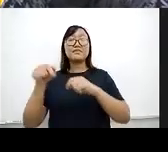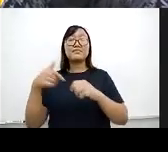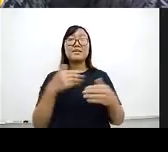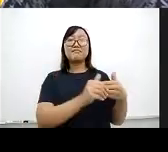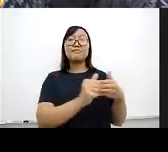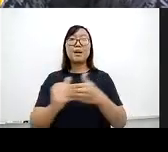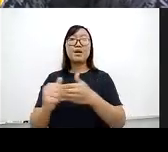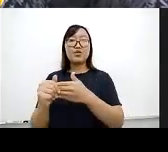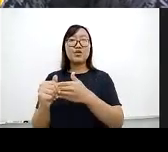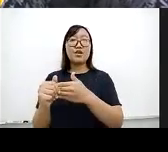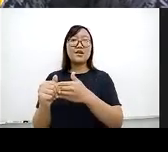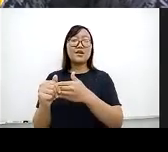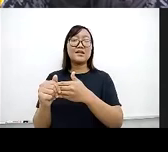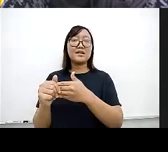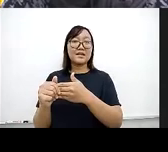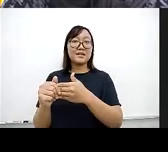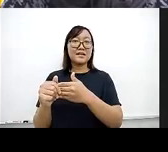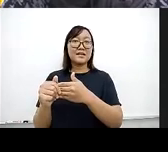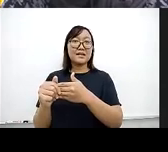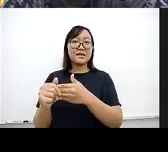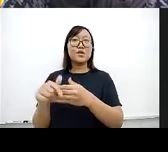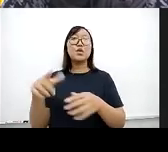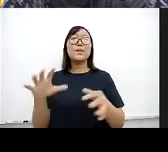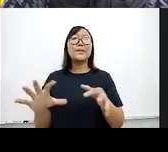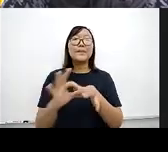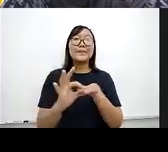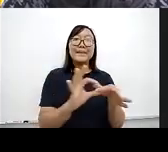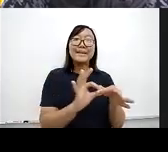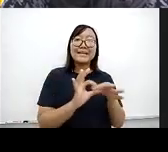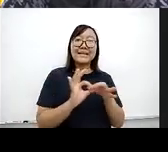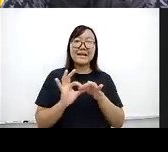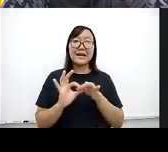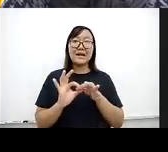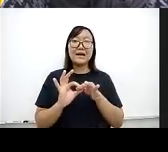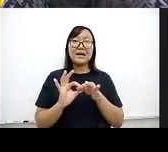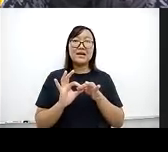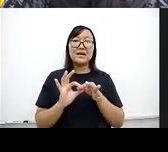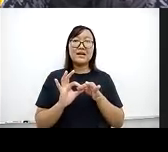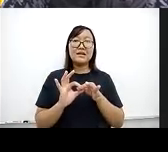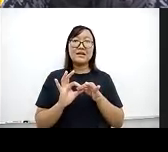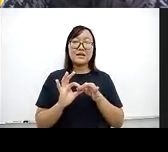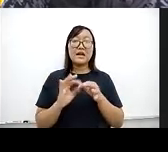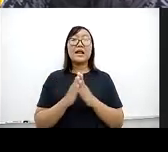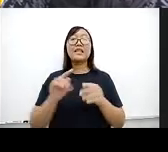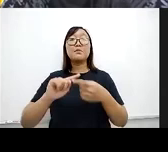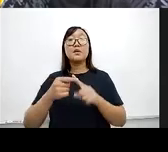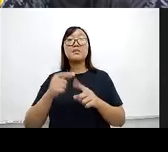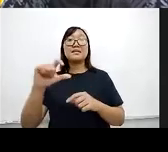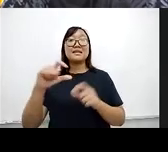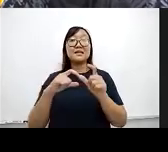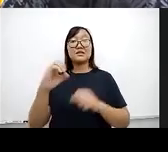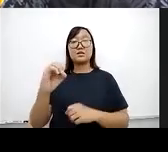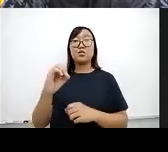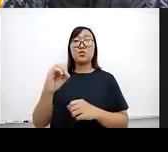semacam panduan bagi mitra bagi kemudian begitu teman-teman diseso juga untuk